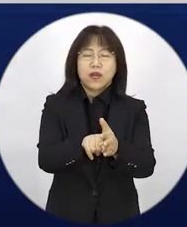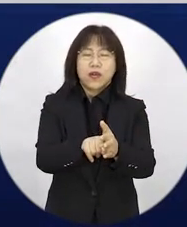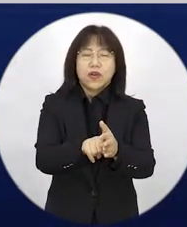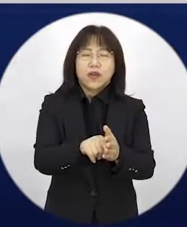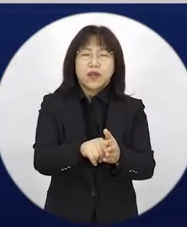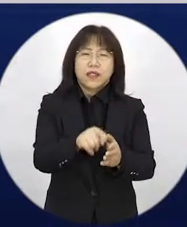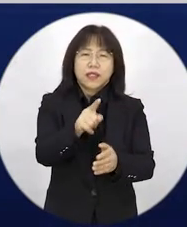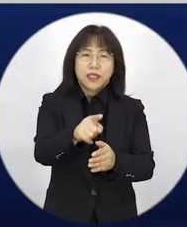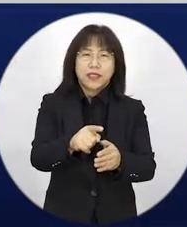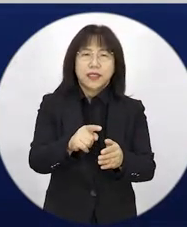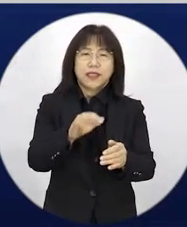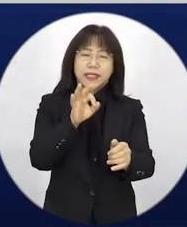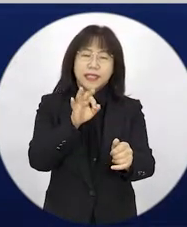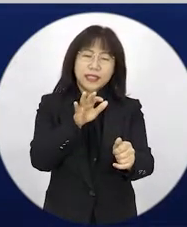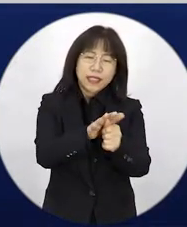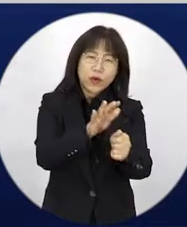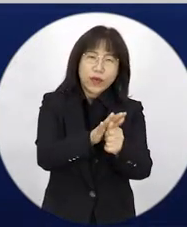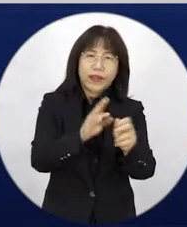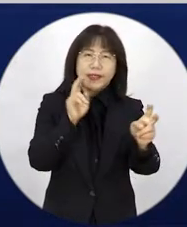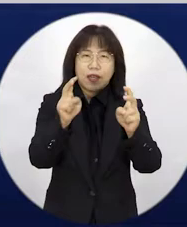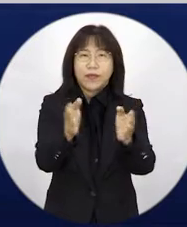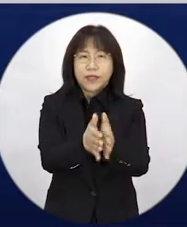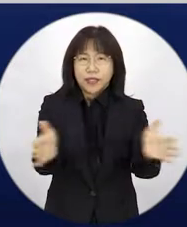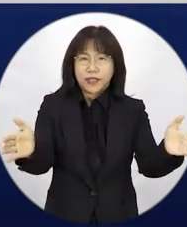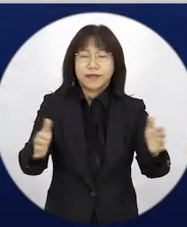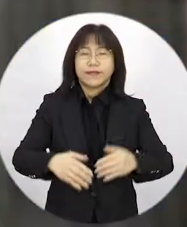서울형 착한 임대인 지원 사업을 추진합니다.